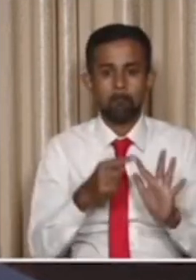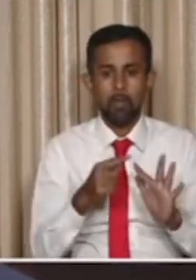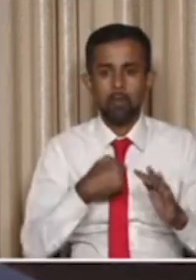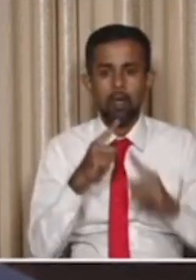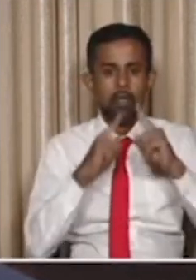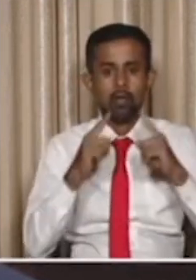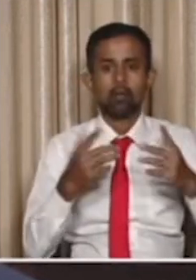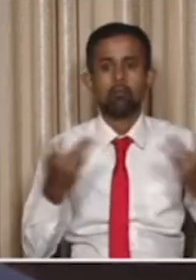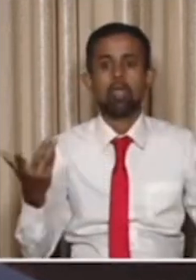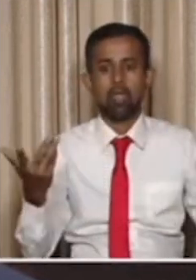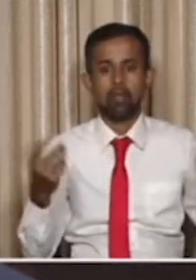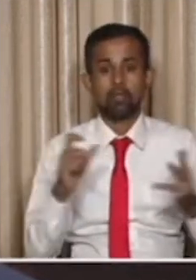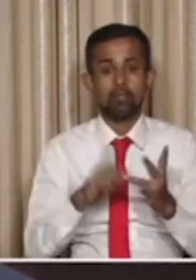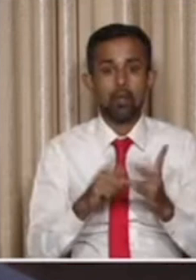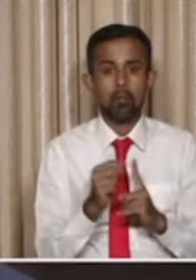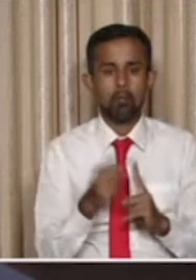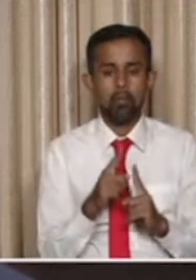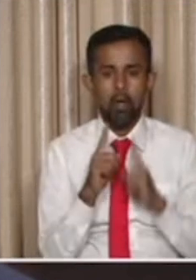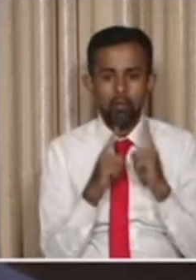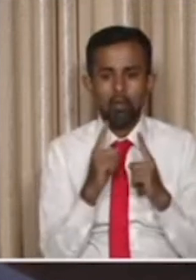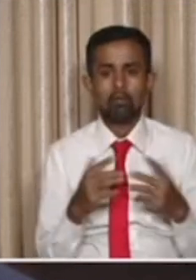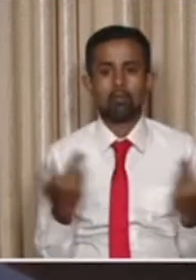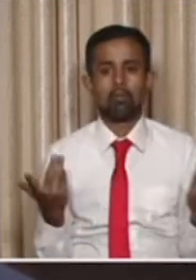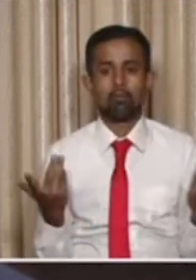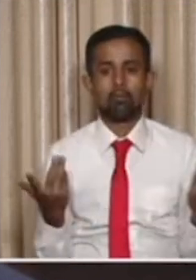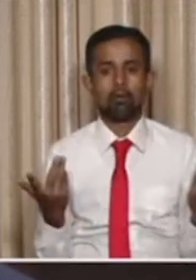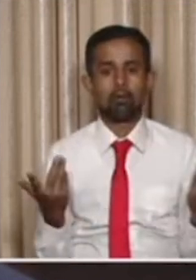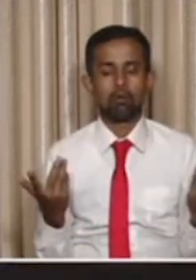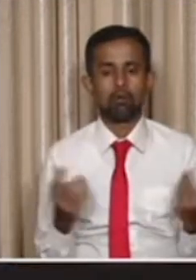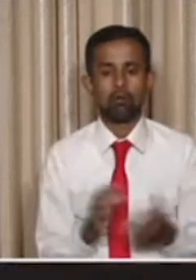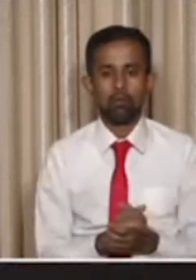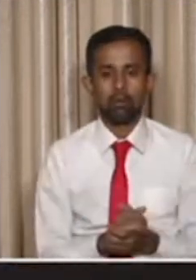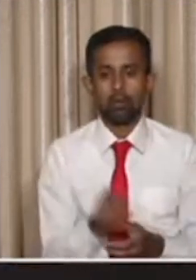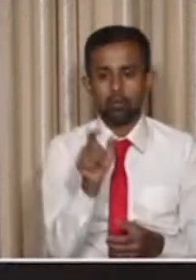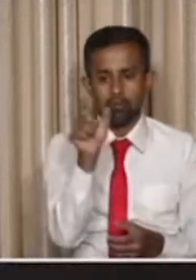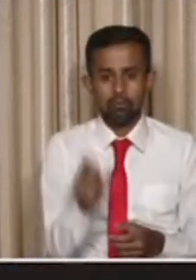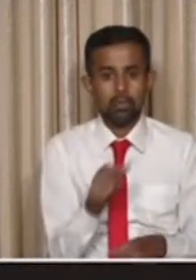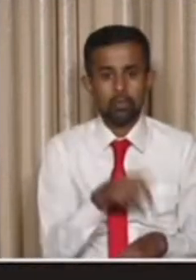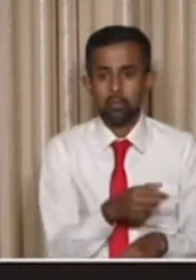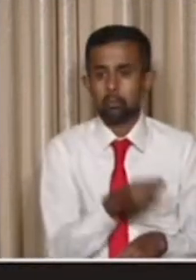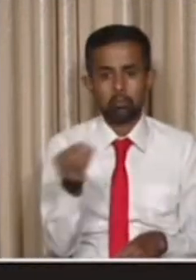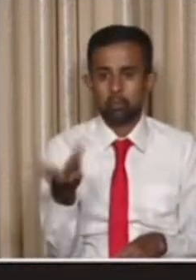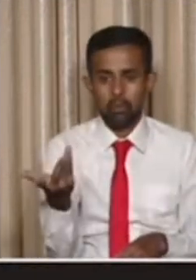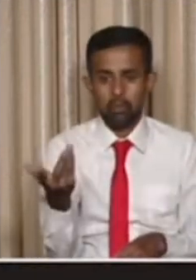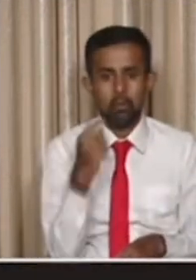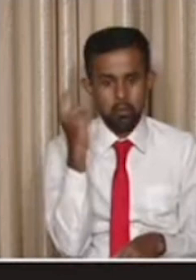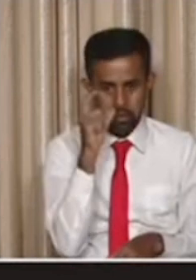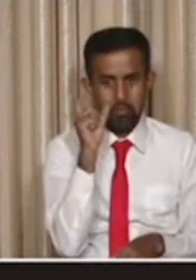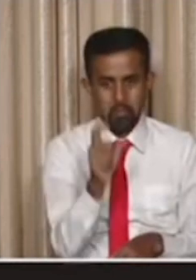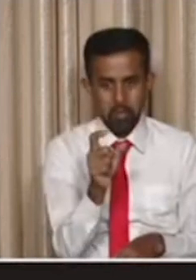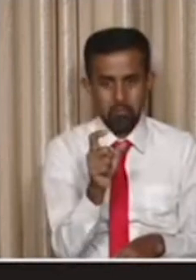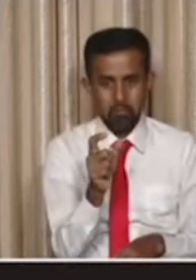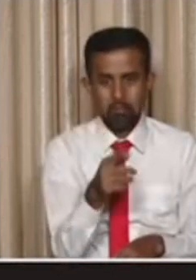bae. Koop eke kata arinna bae. ඔබතුමාට ඒ අවස්ථාව නොදීපු ගැන අපි සොයලා බැලුවා ඒක ඒක